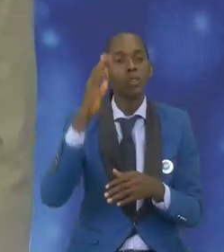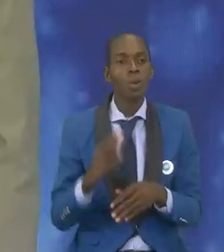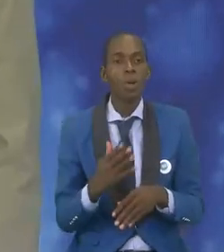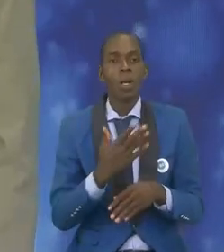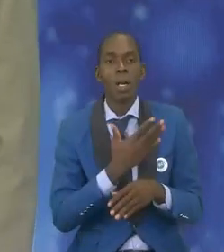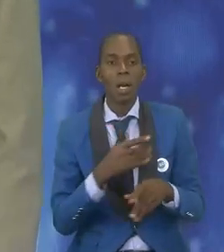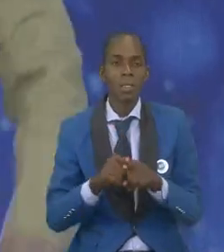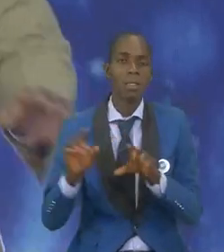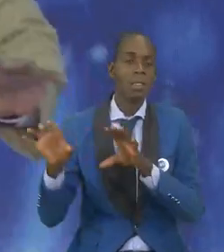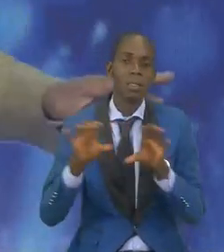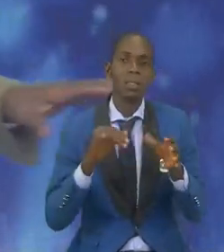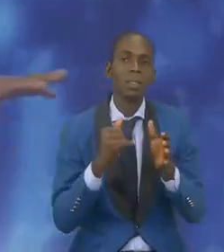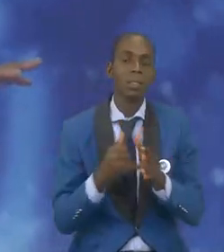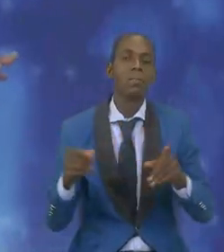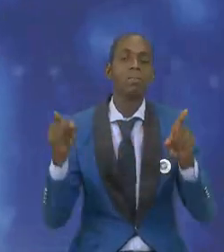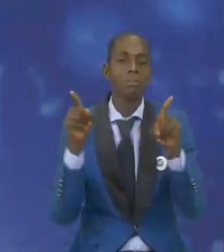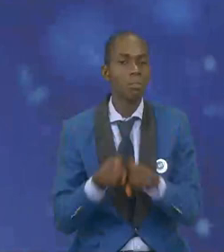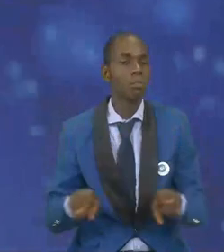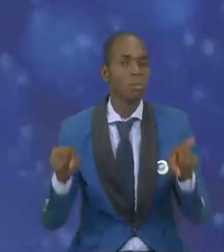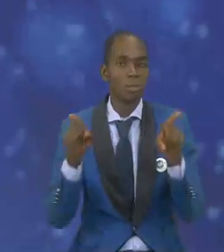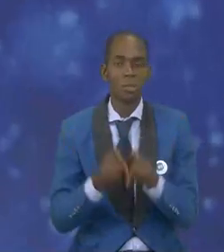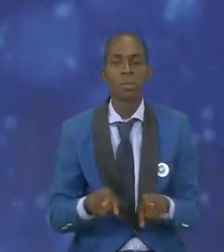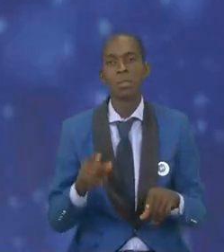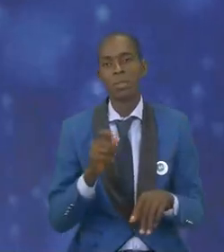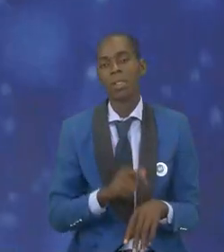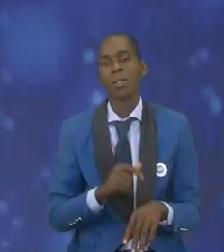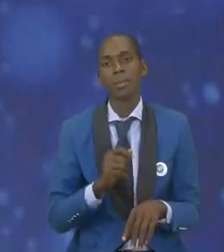Dieu comme il le faisait auparavant